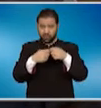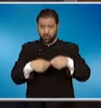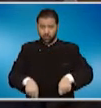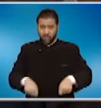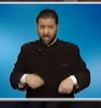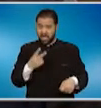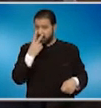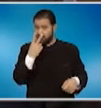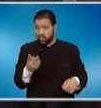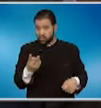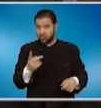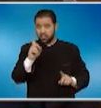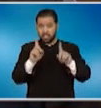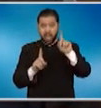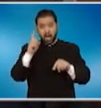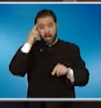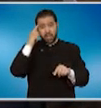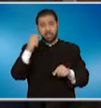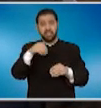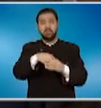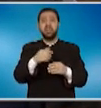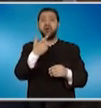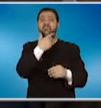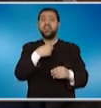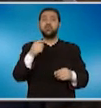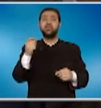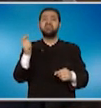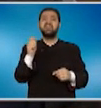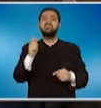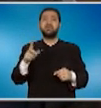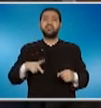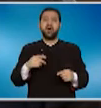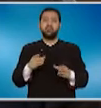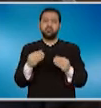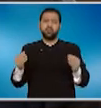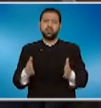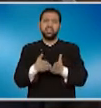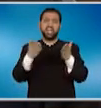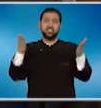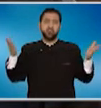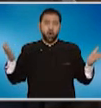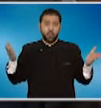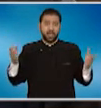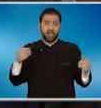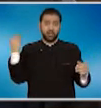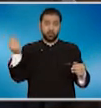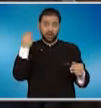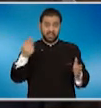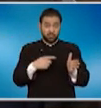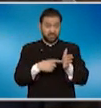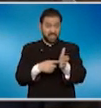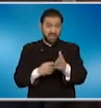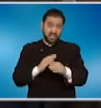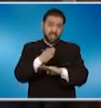nu. Dacă ne gândim în Vechiul Testament, au fost multe teofanii angelice, adică Dumnezeu însuși s-a manifestat